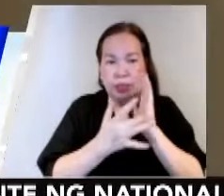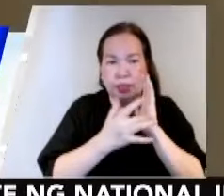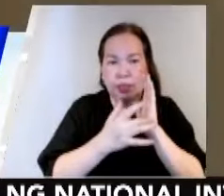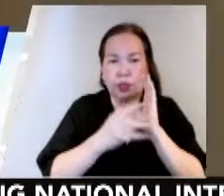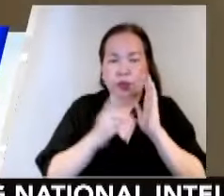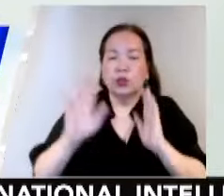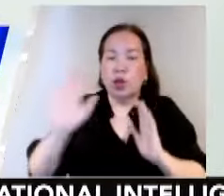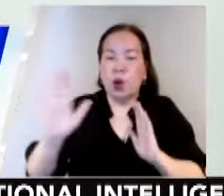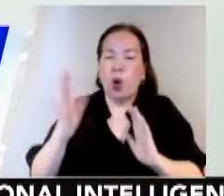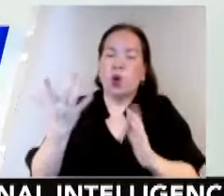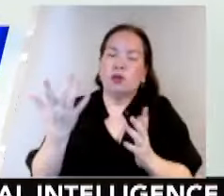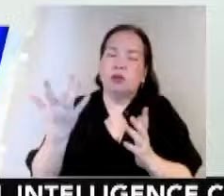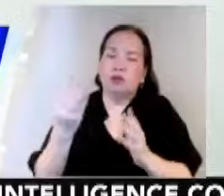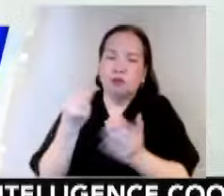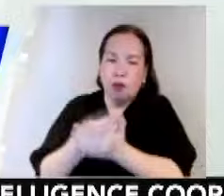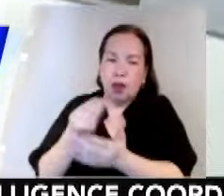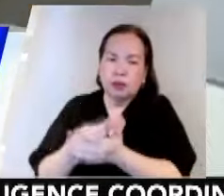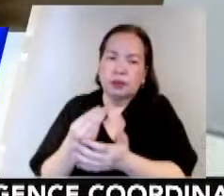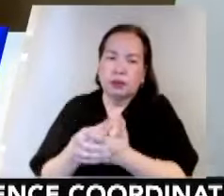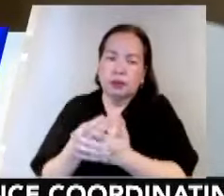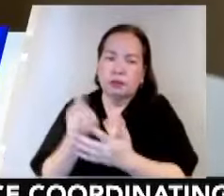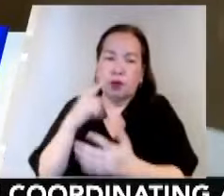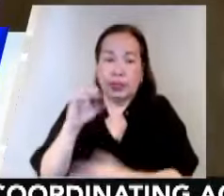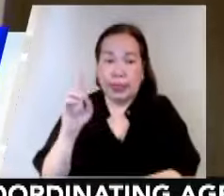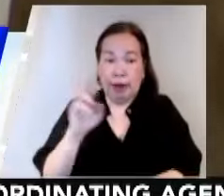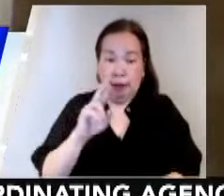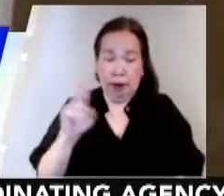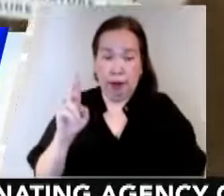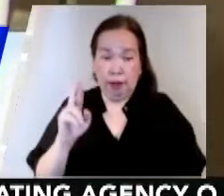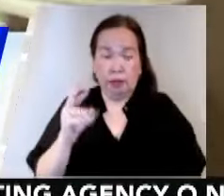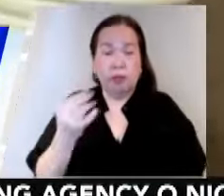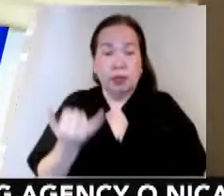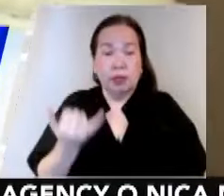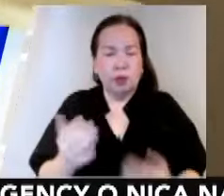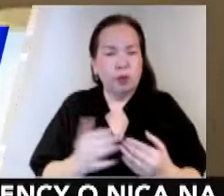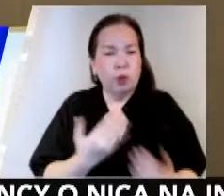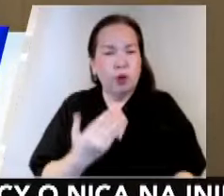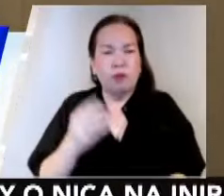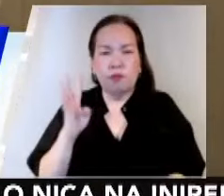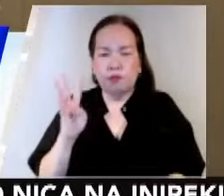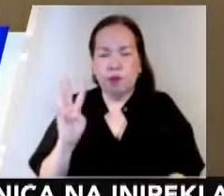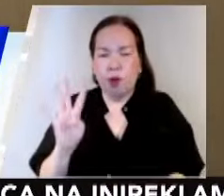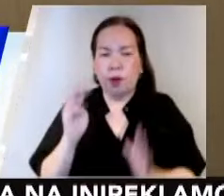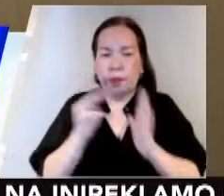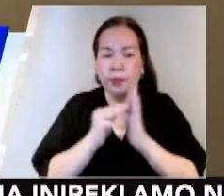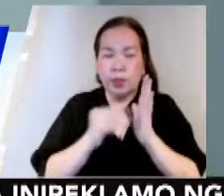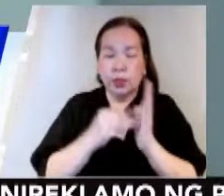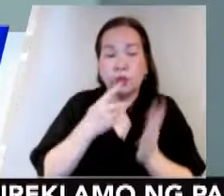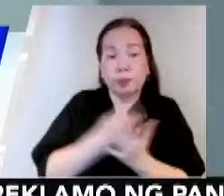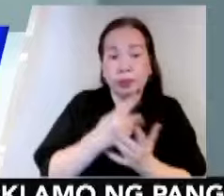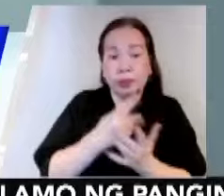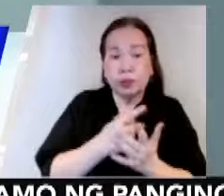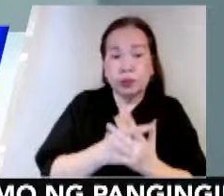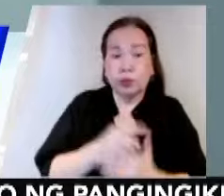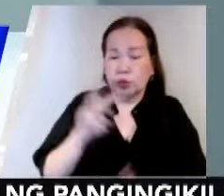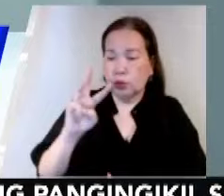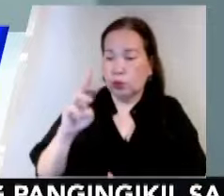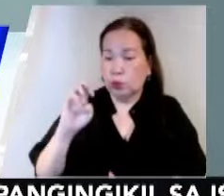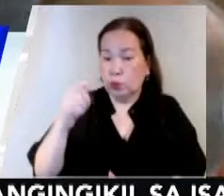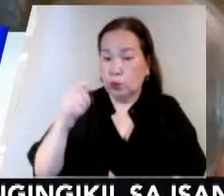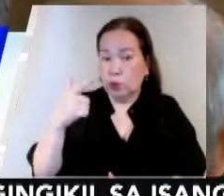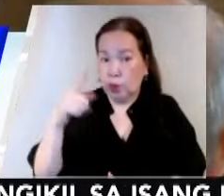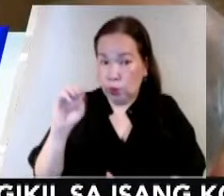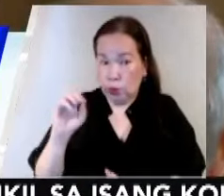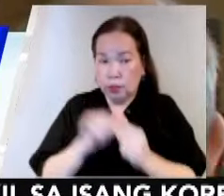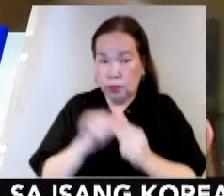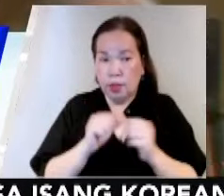disaster preparedness. Sa ngayon, tinatayang nasa 4 milyong piso ang WELO kasama na ang mismong equipment, software at maintenance.